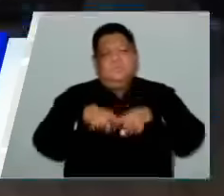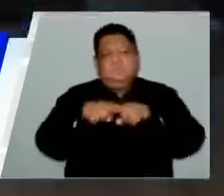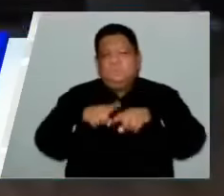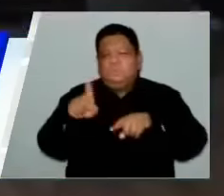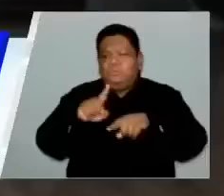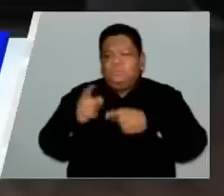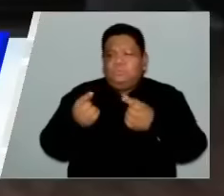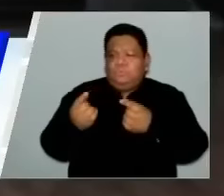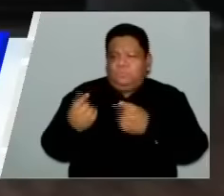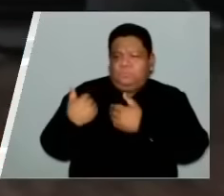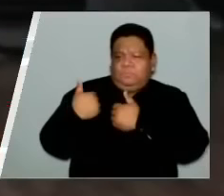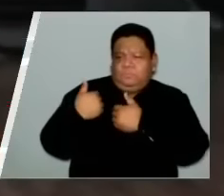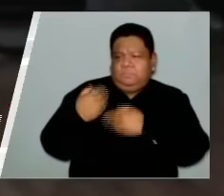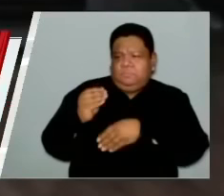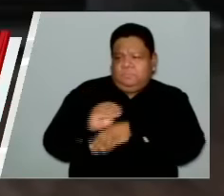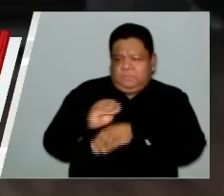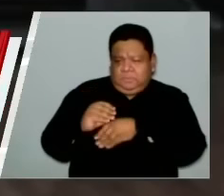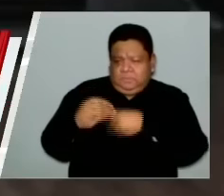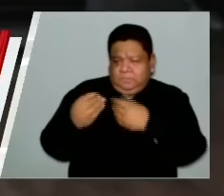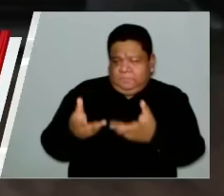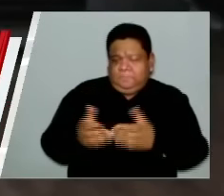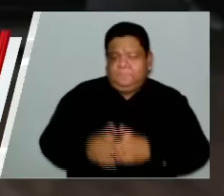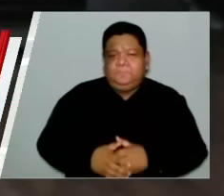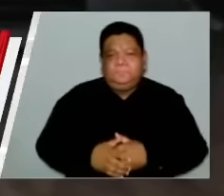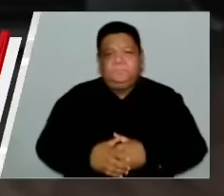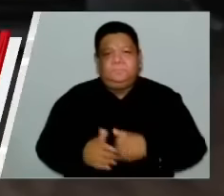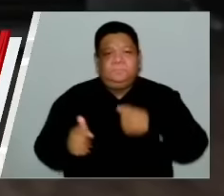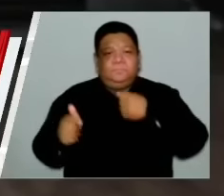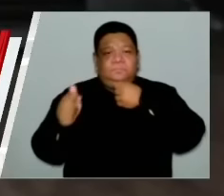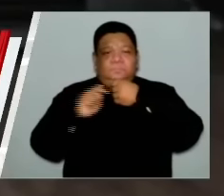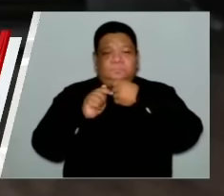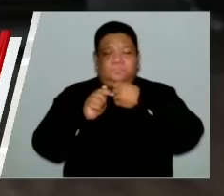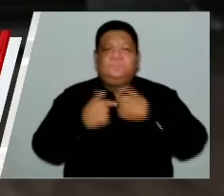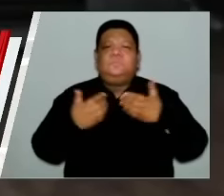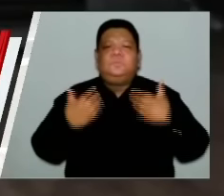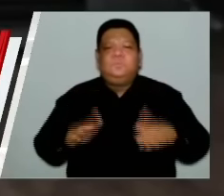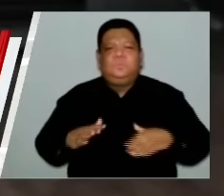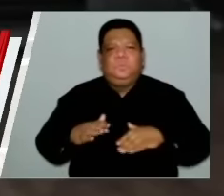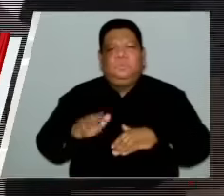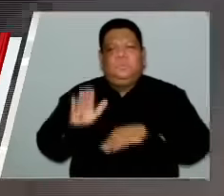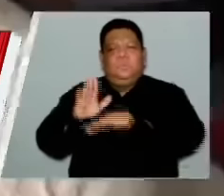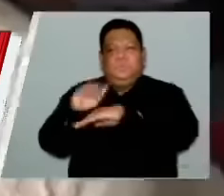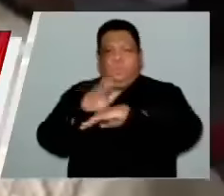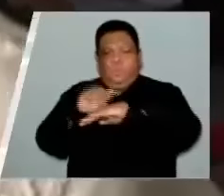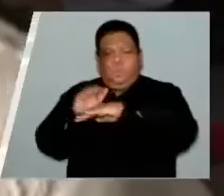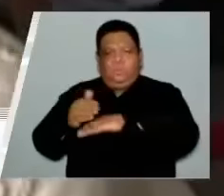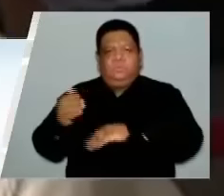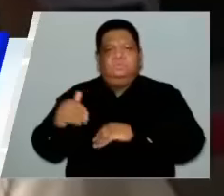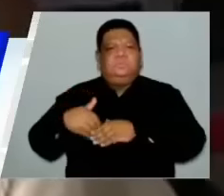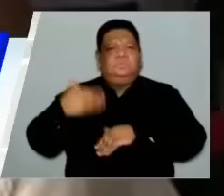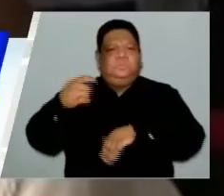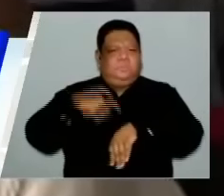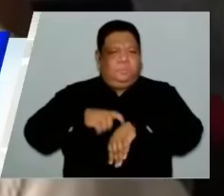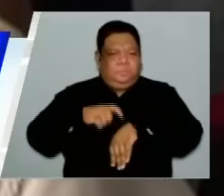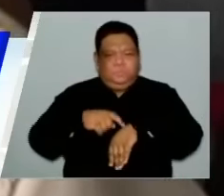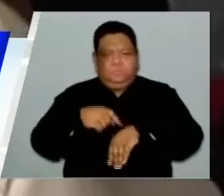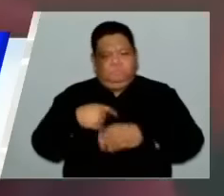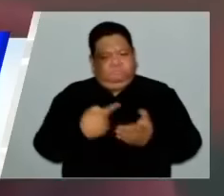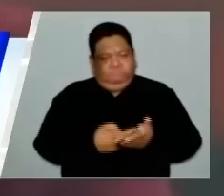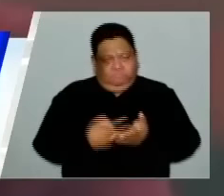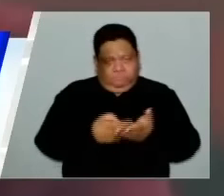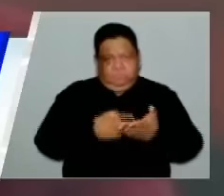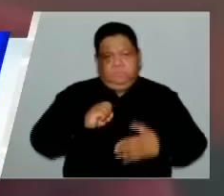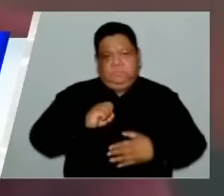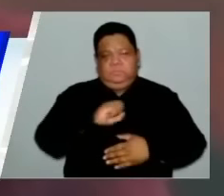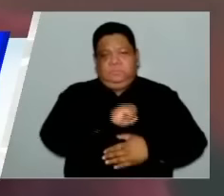you. Inimbitahan na sa susunod na pagdinig ang mga inakusahang miyembro ng Kingdom of Jesus Christ at SMNI. Sa kabila ng mga imbitasyon ng komite